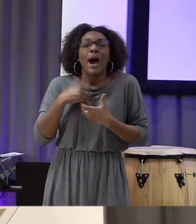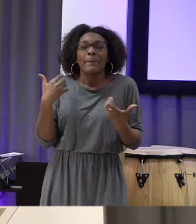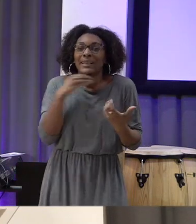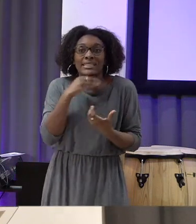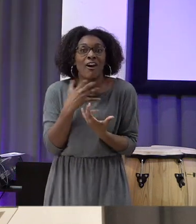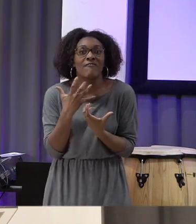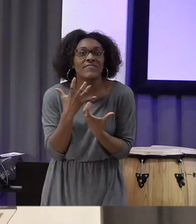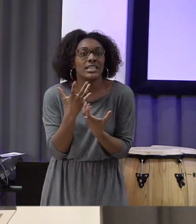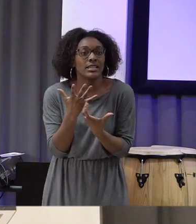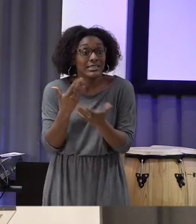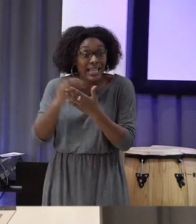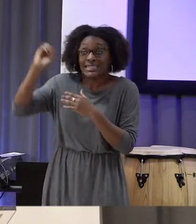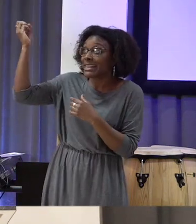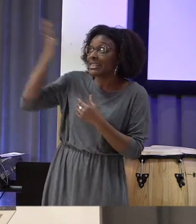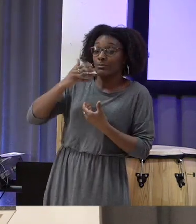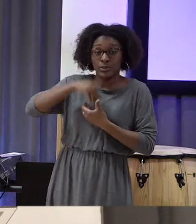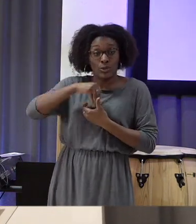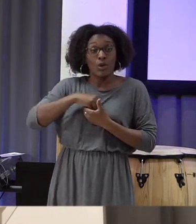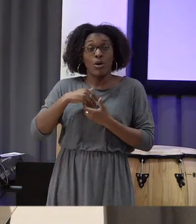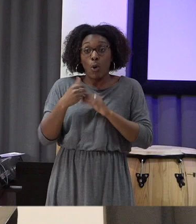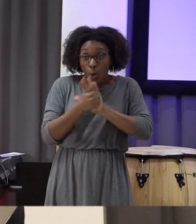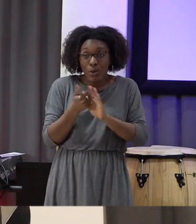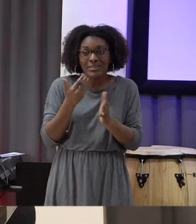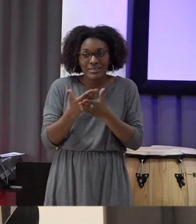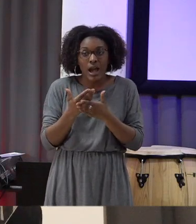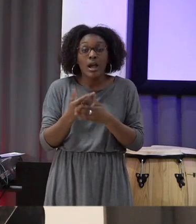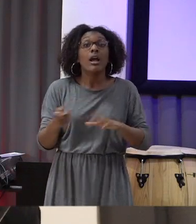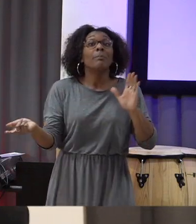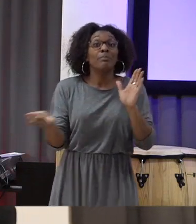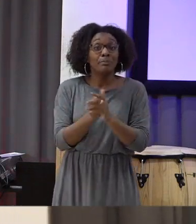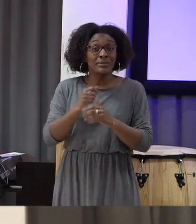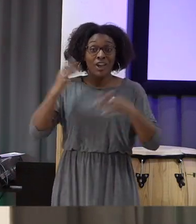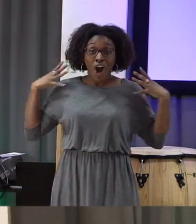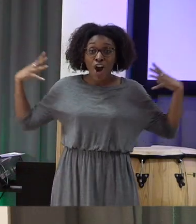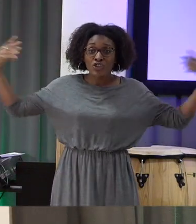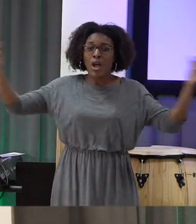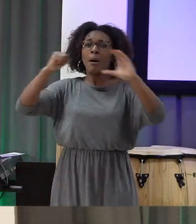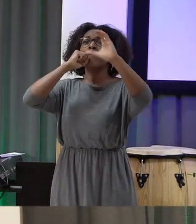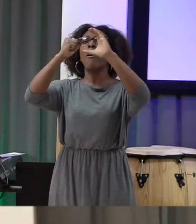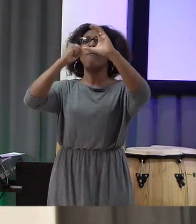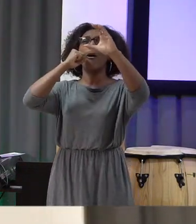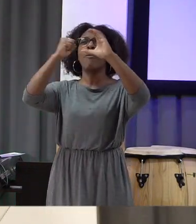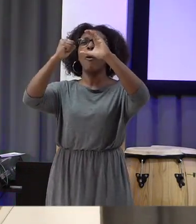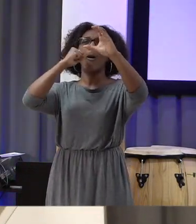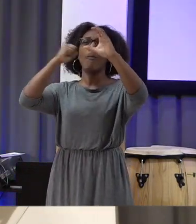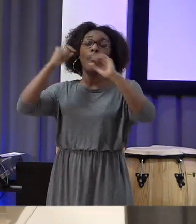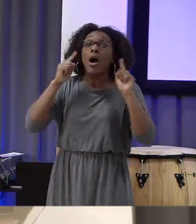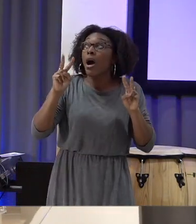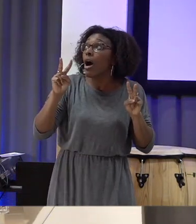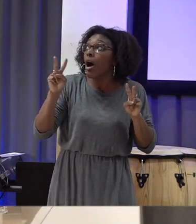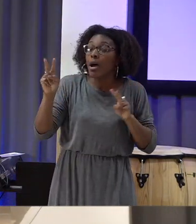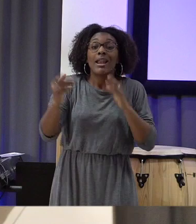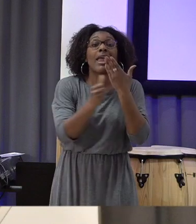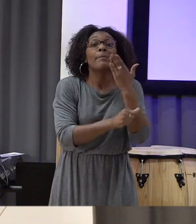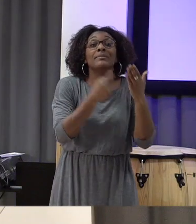Alléluia. Au son de la trompette de l'archange. La parole dit que tout œil